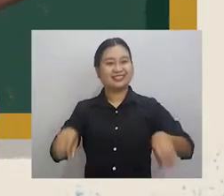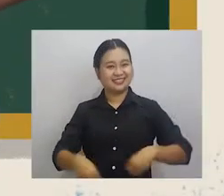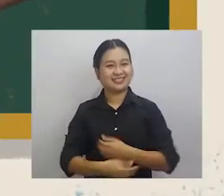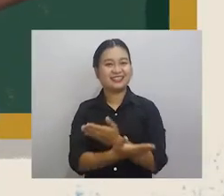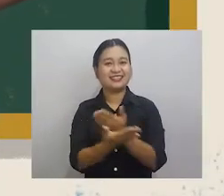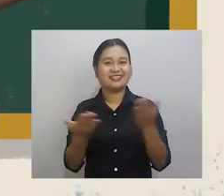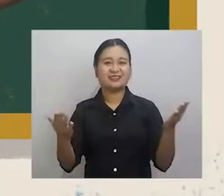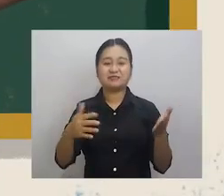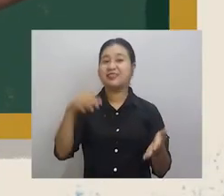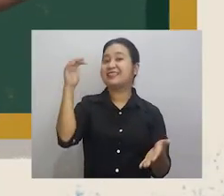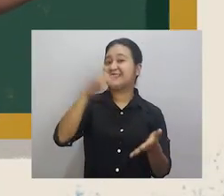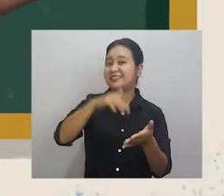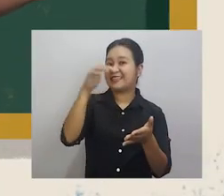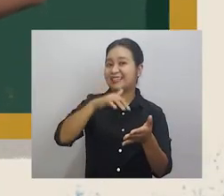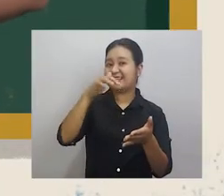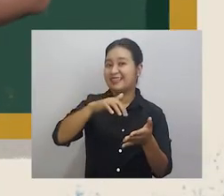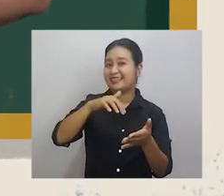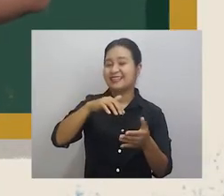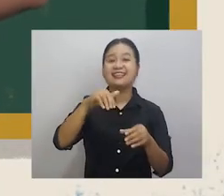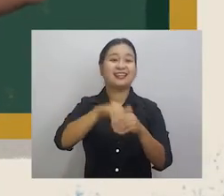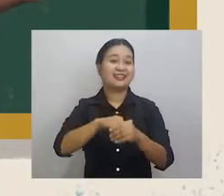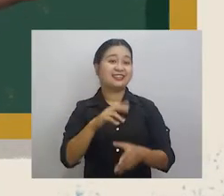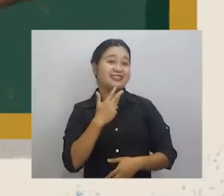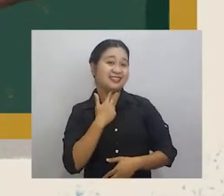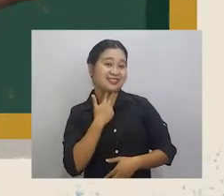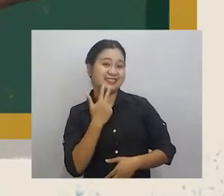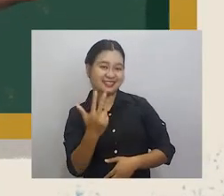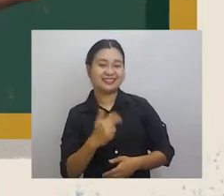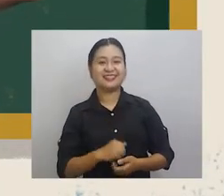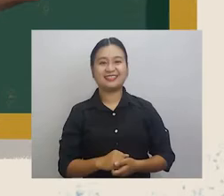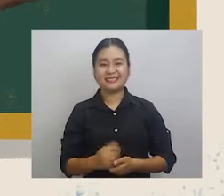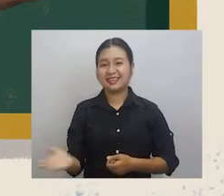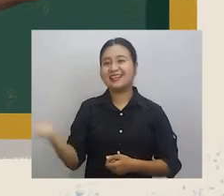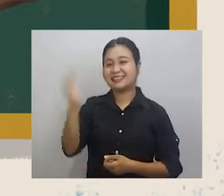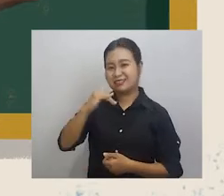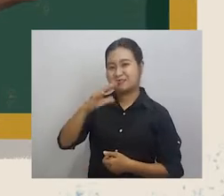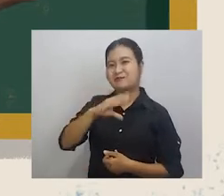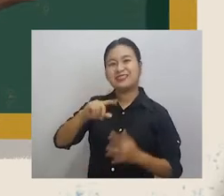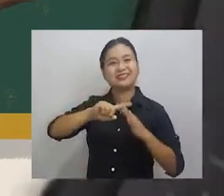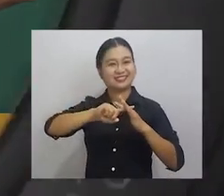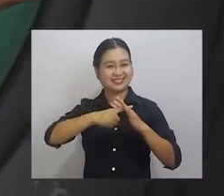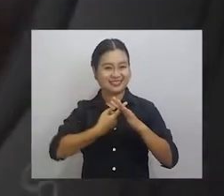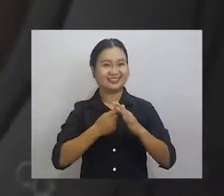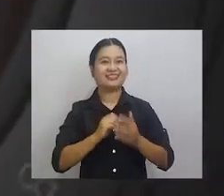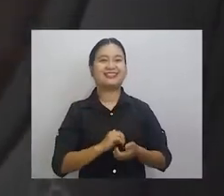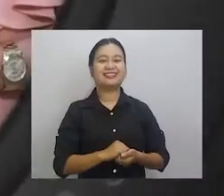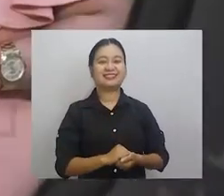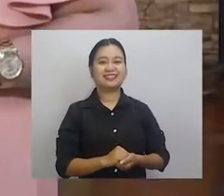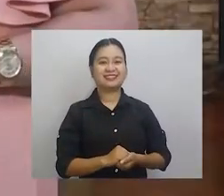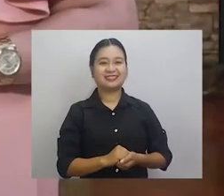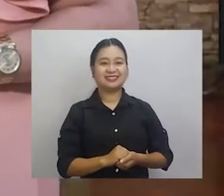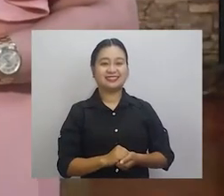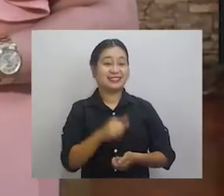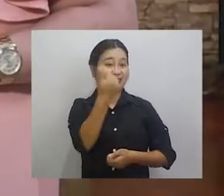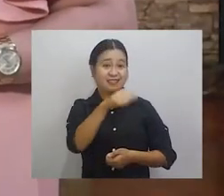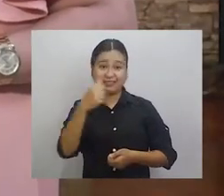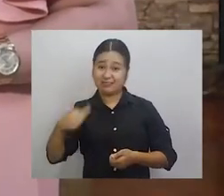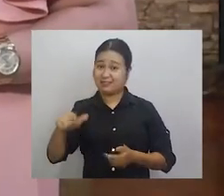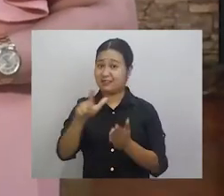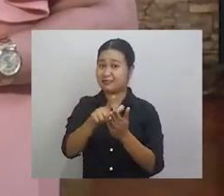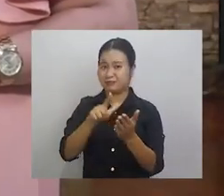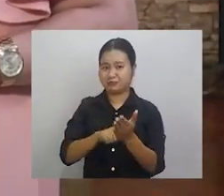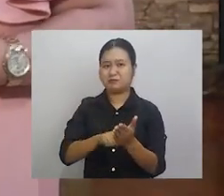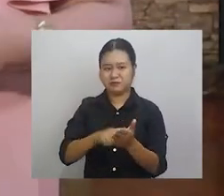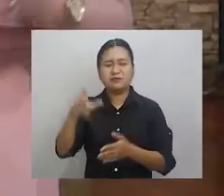sa inyo ang pag-aaral sa ikatlong baitang. Tara na at simulan na natin! Ano mang pag-aaral